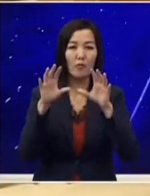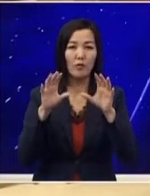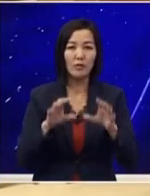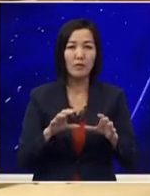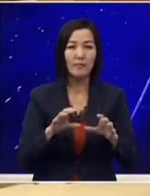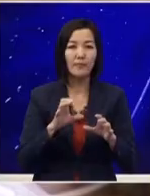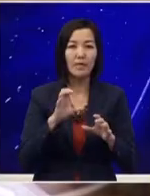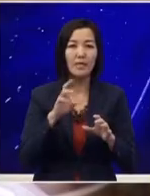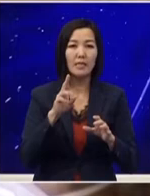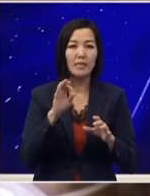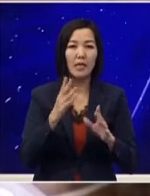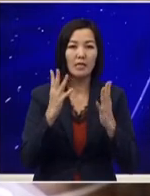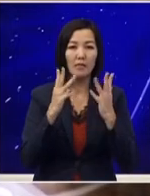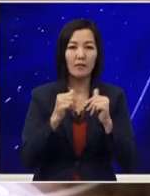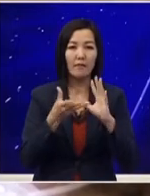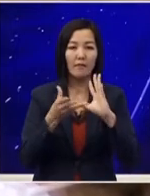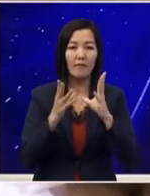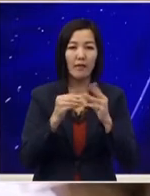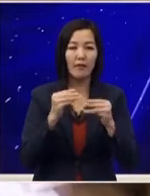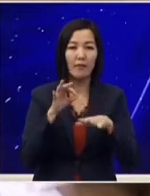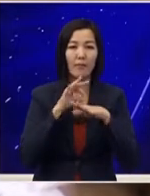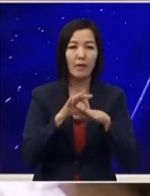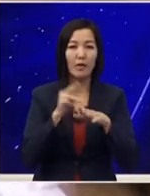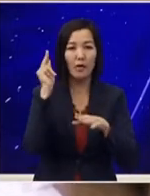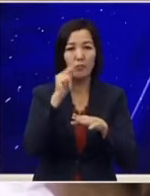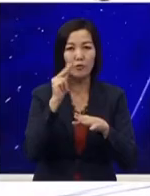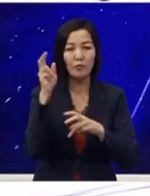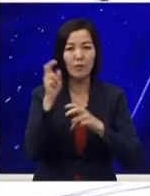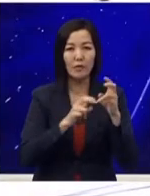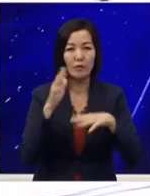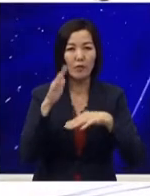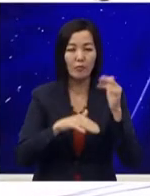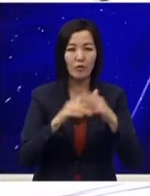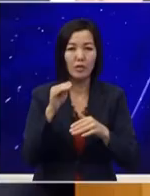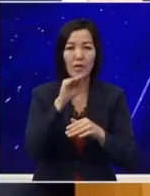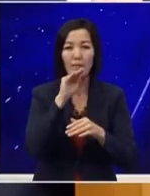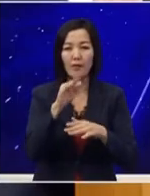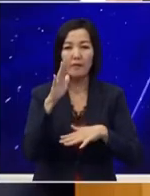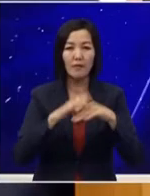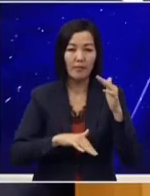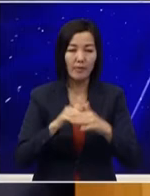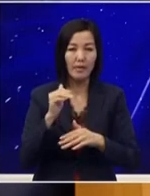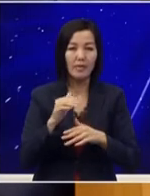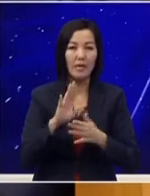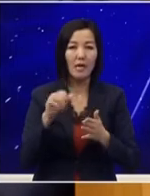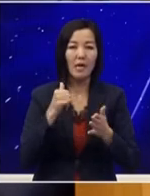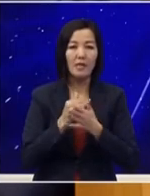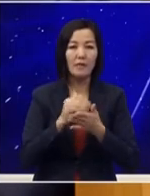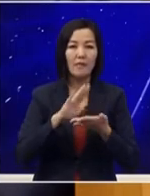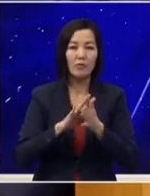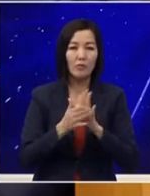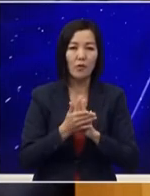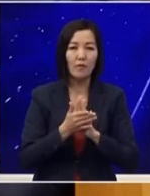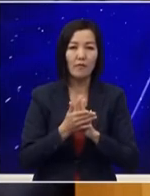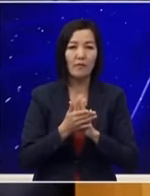трудовой стаж засчитывается время прохождения обучающимися производственного обучения и профессиональной практики на